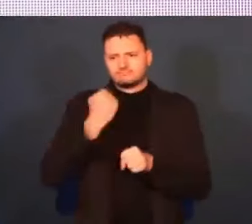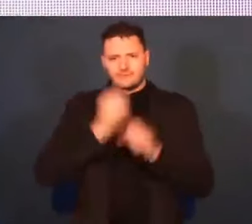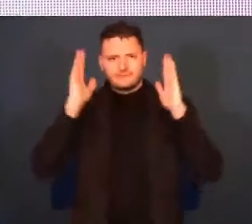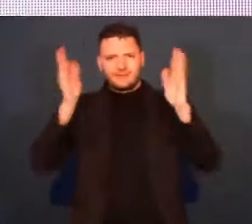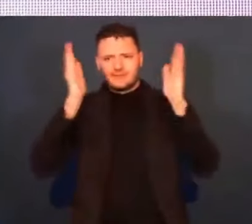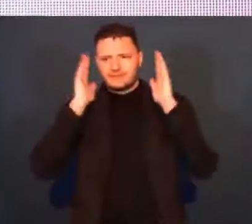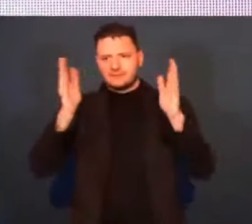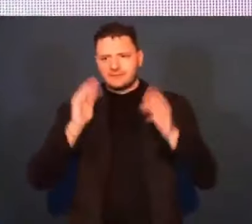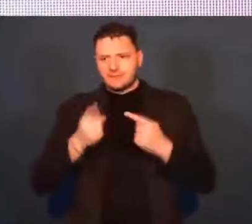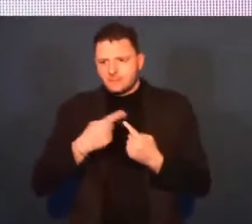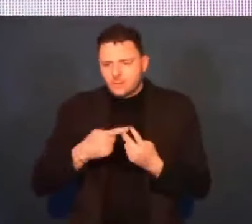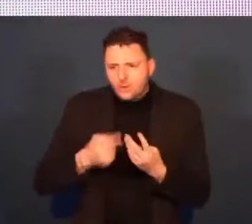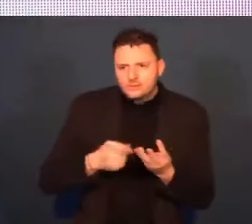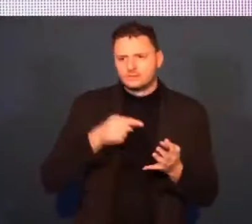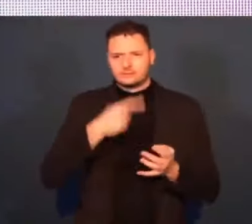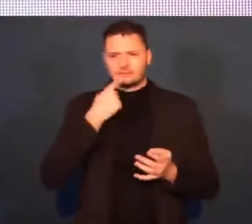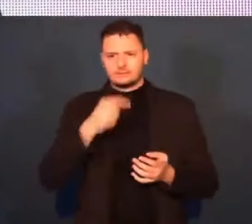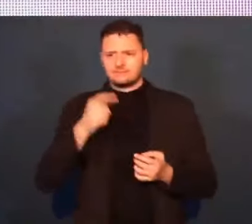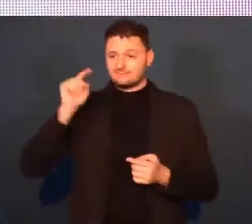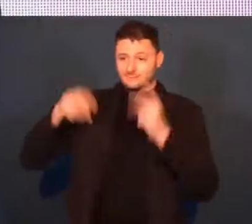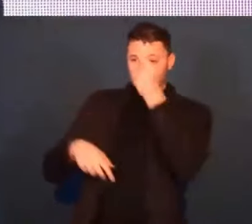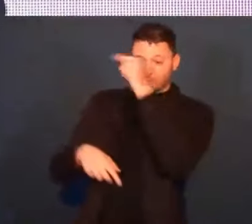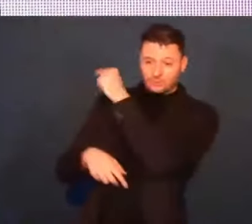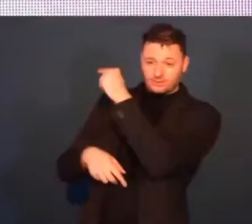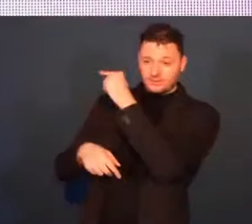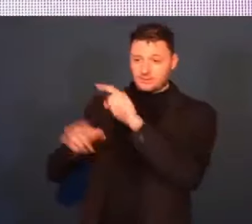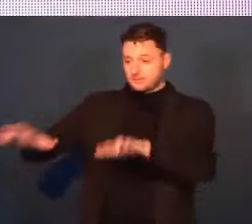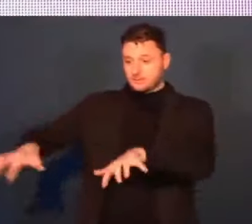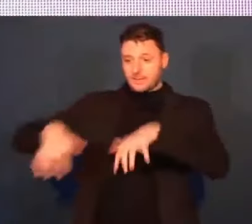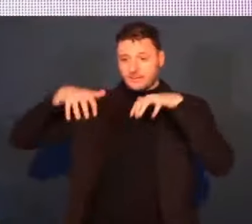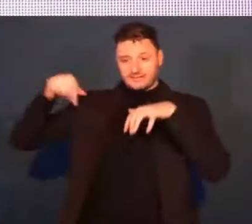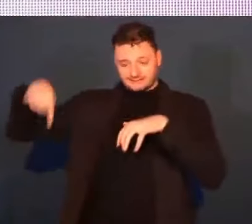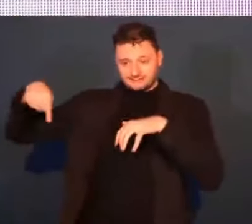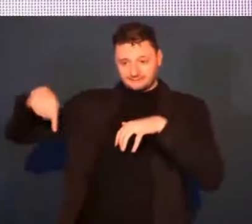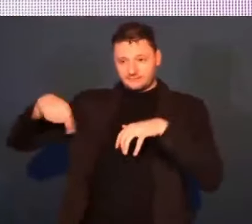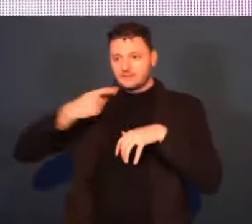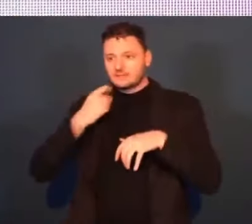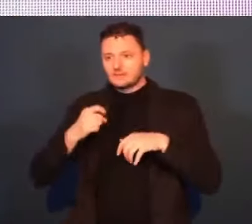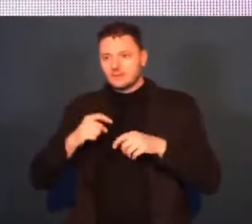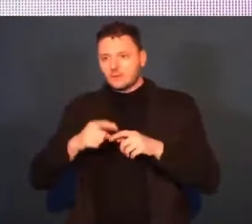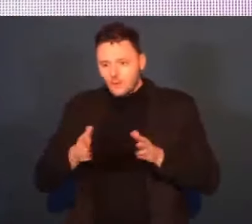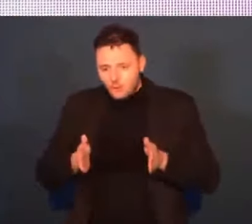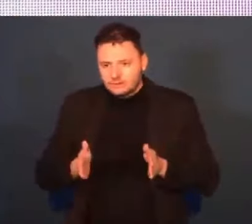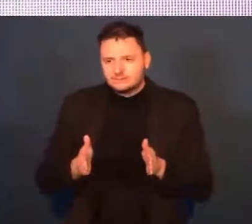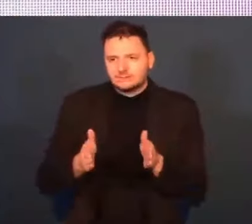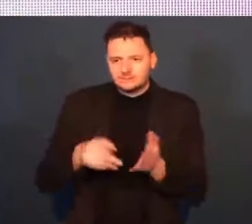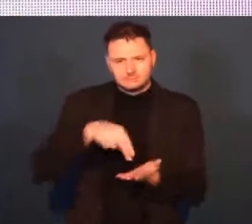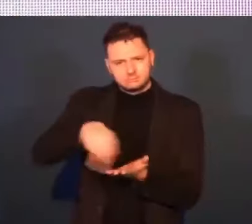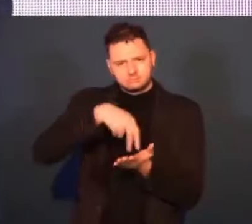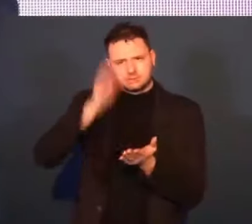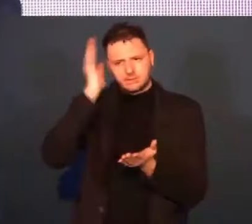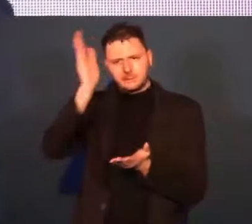циментов, който в момента е дом на парламента, има един коридор дълъг, в който също всичко се случва, като